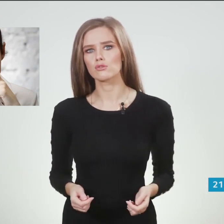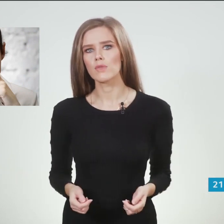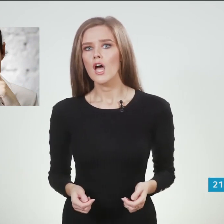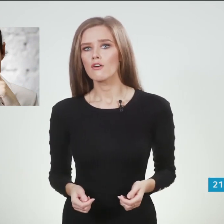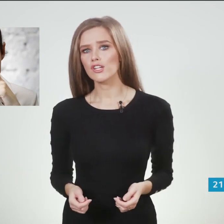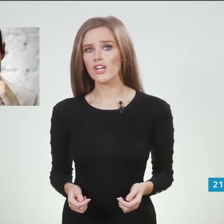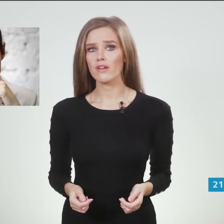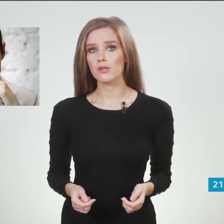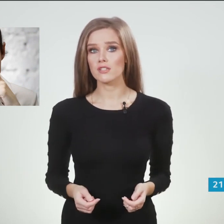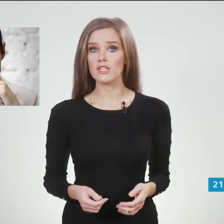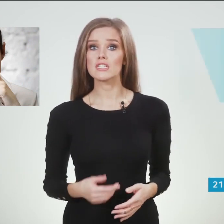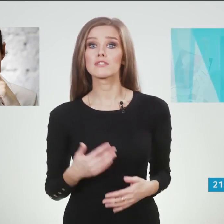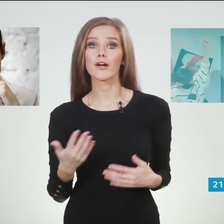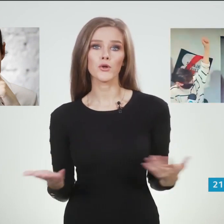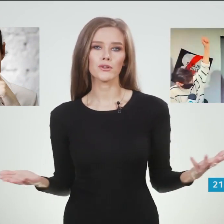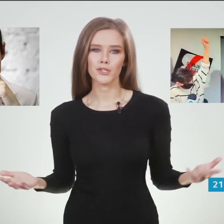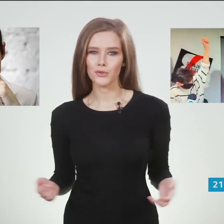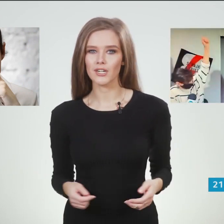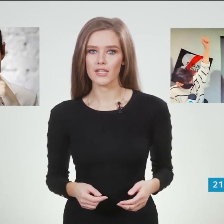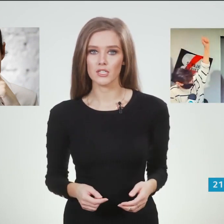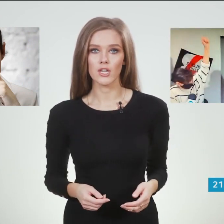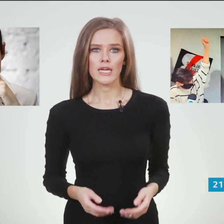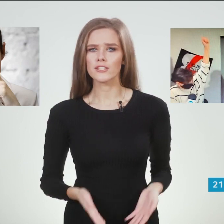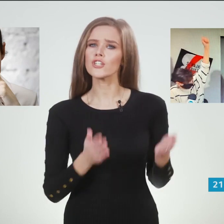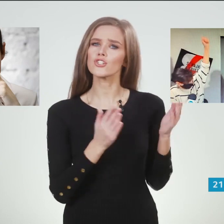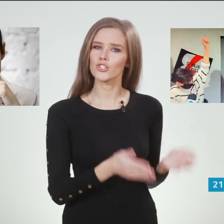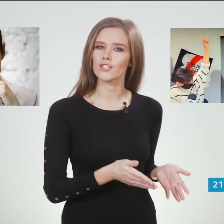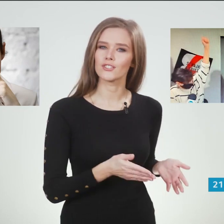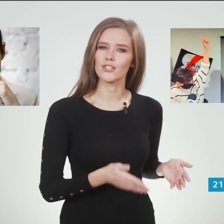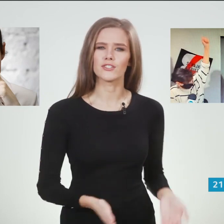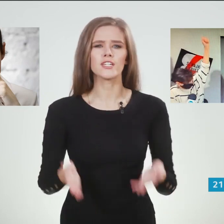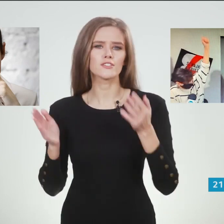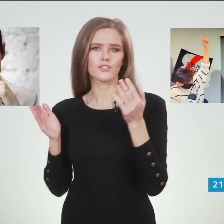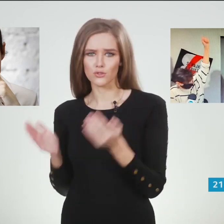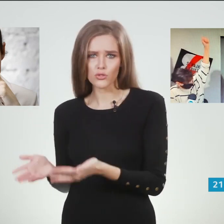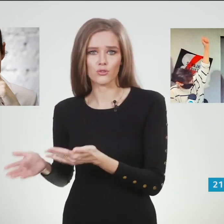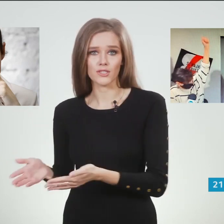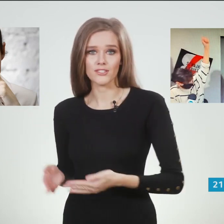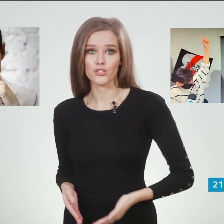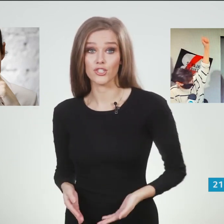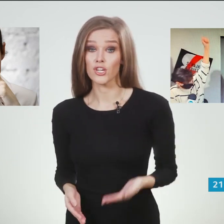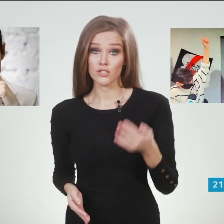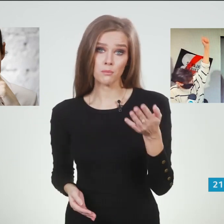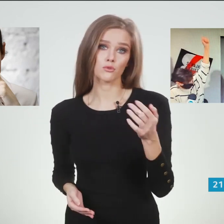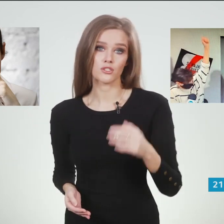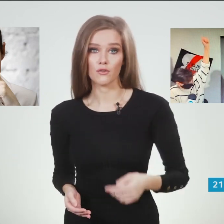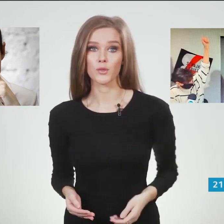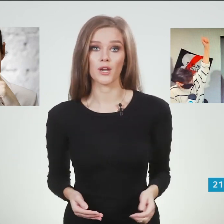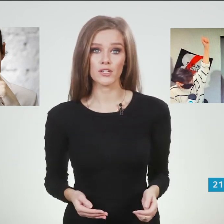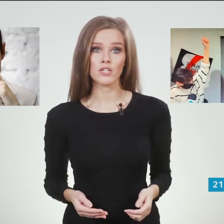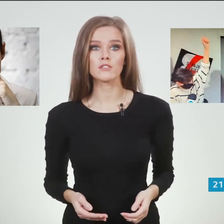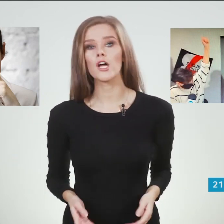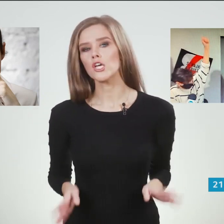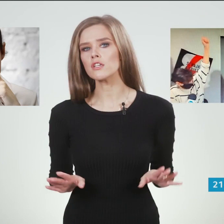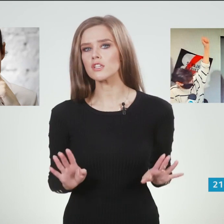без глазу. В Варшаве образовалось свое трио граций. И те же жесты, и текст из той же методички требуют